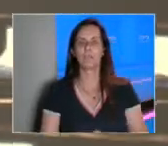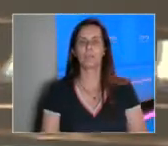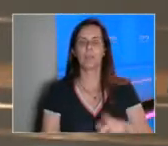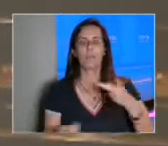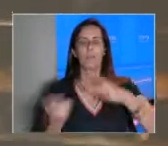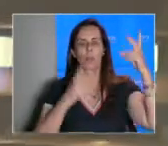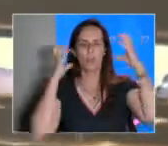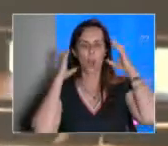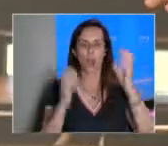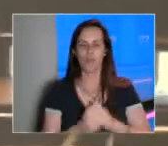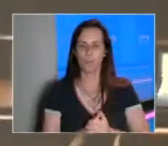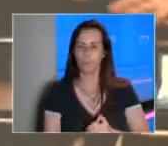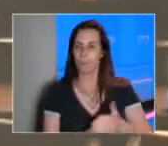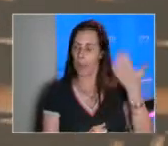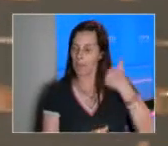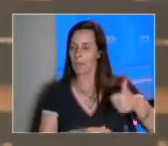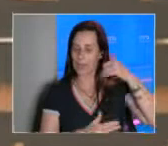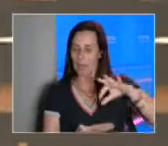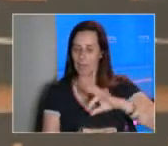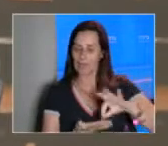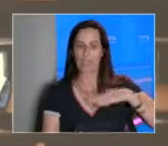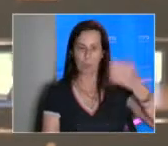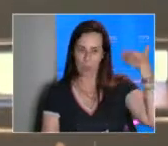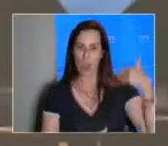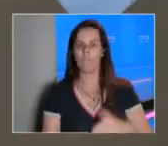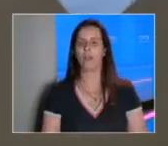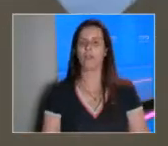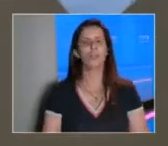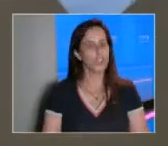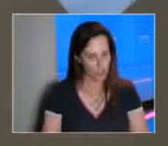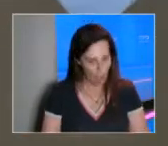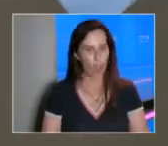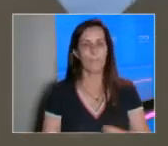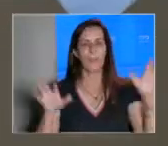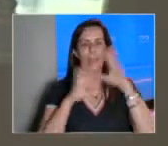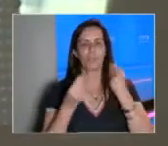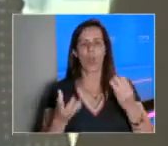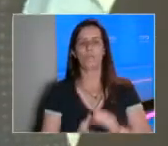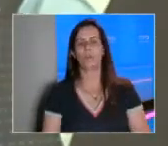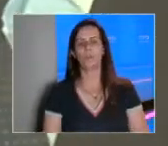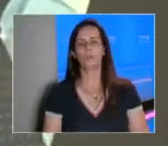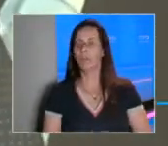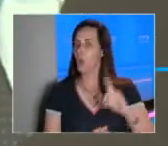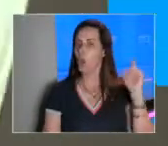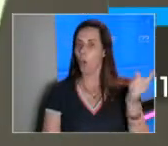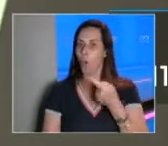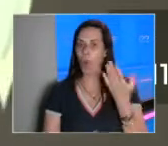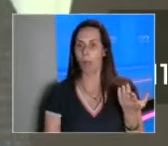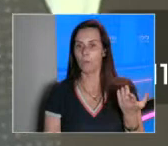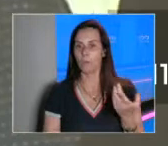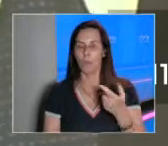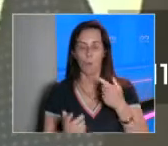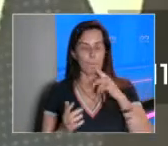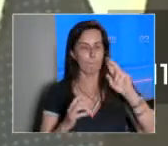הרפואי שיבא תל השומר, לשעבר מנכ״ל משרד הבריאות. שלום לך, אדוני. שלום, ערב טוב. ערב טוב. כולם מתייחסים